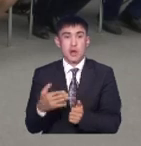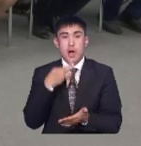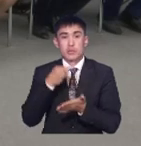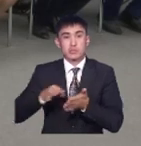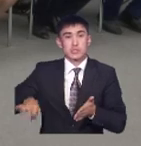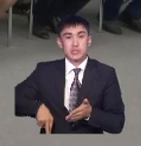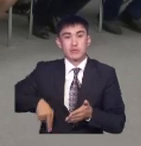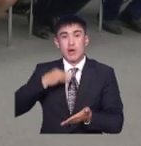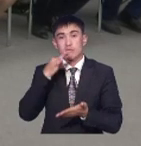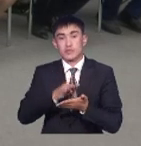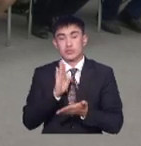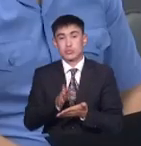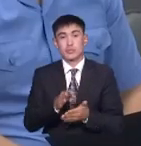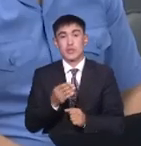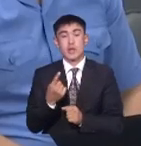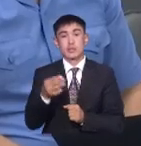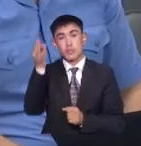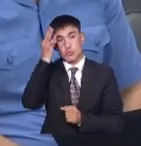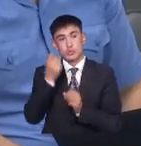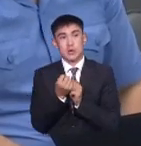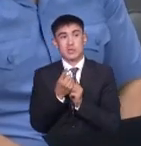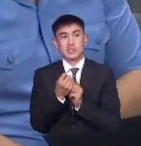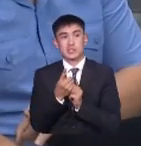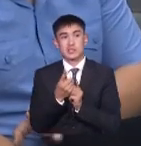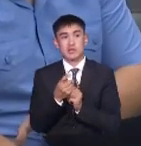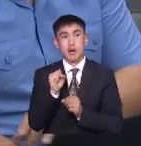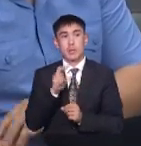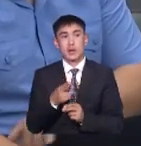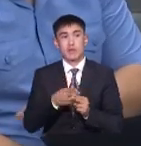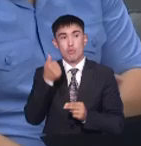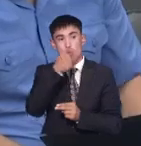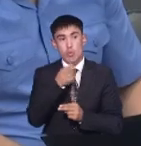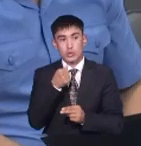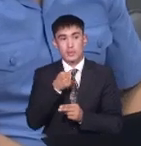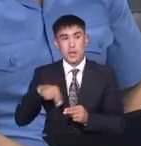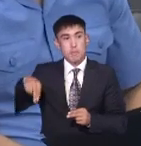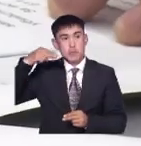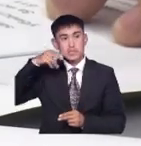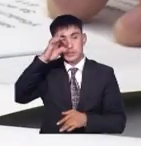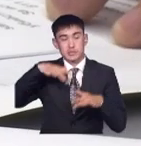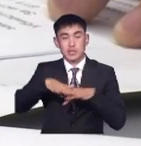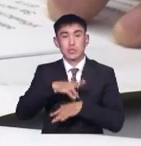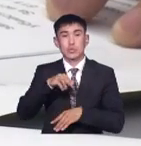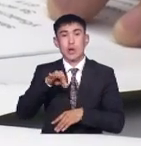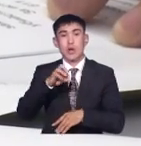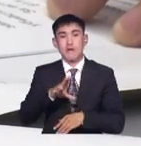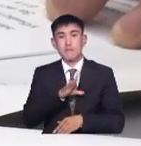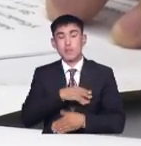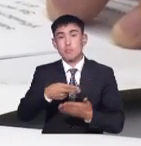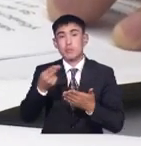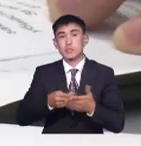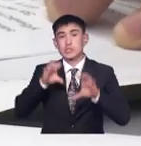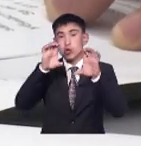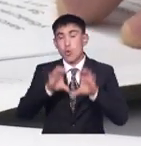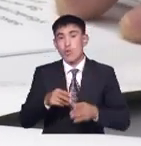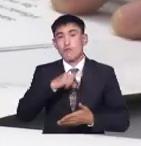привлекались к административной ответственности. Напомним, что 11 апреля текущего года президентом страны Касым-Жомартом Токаевым был